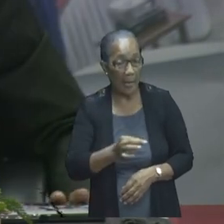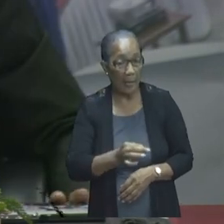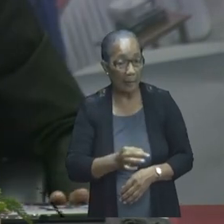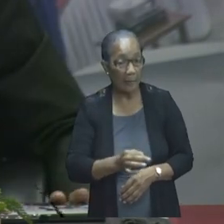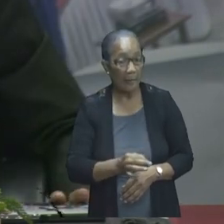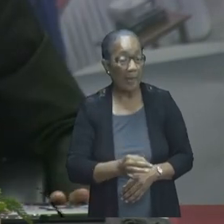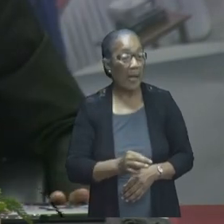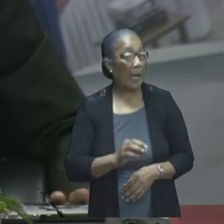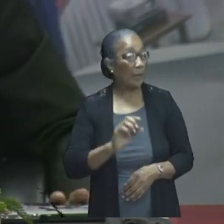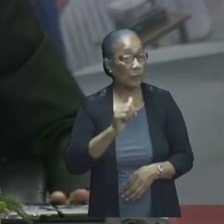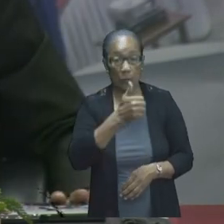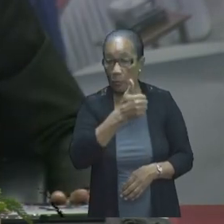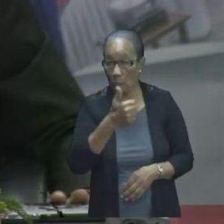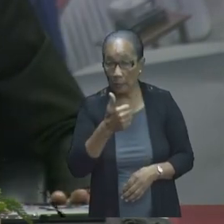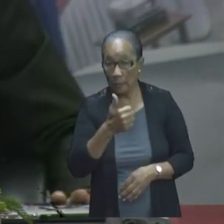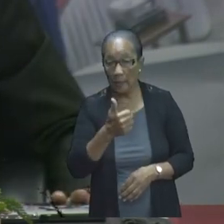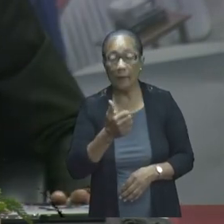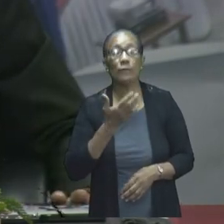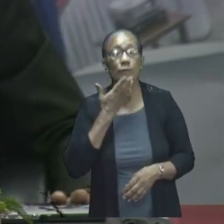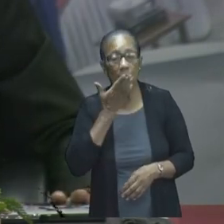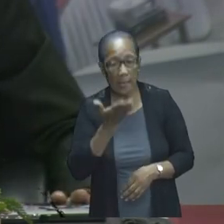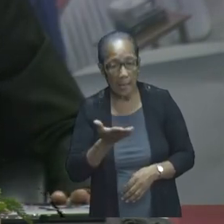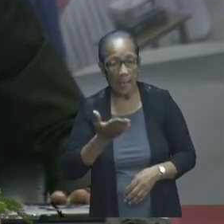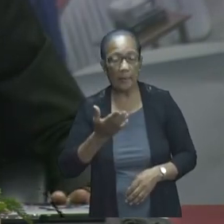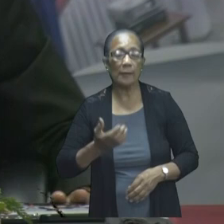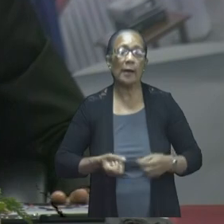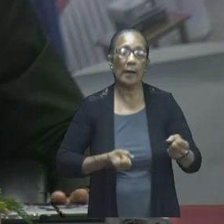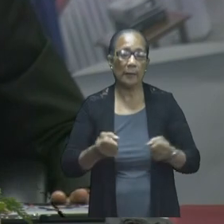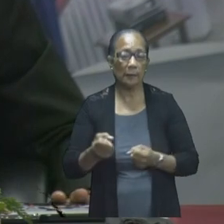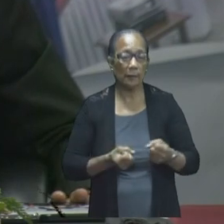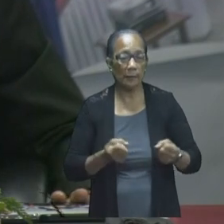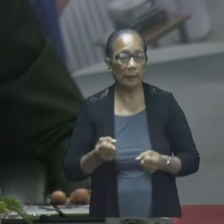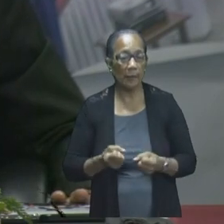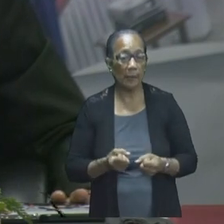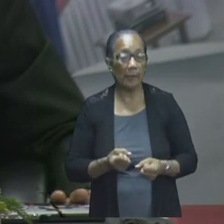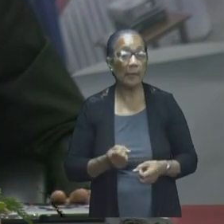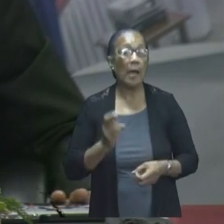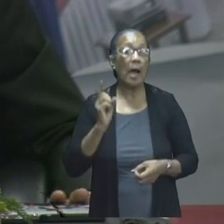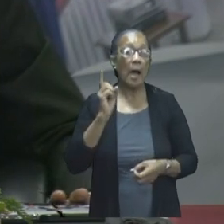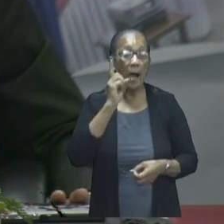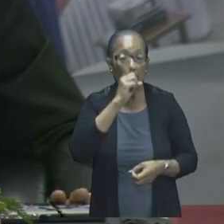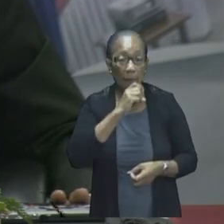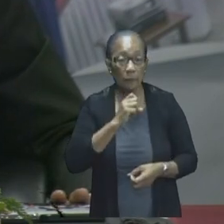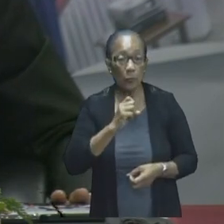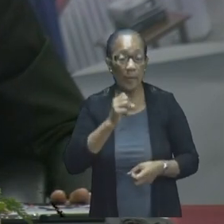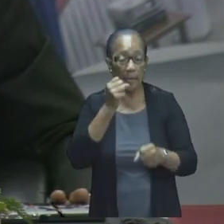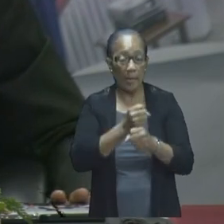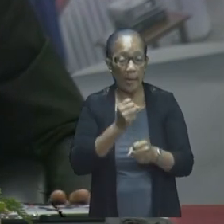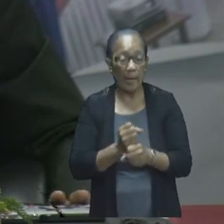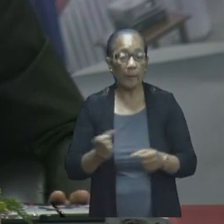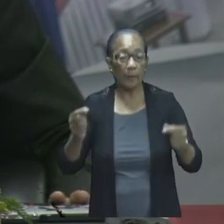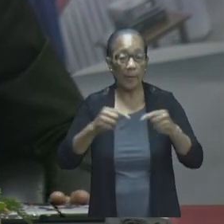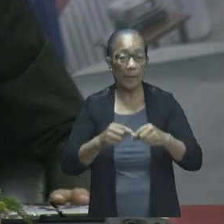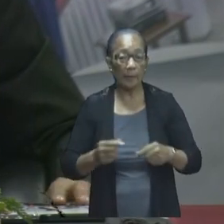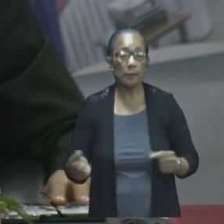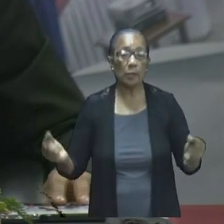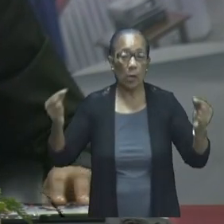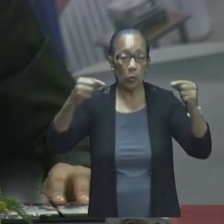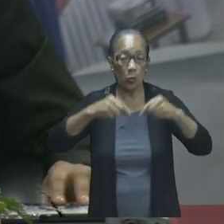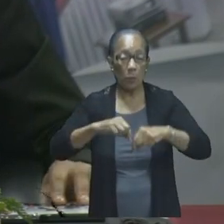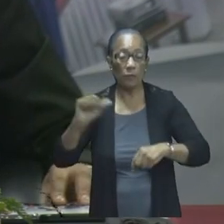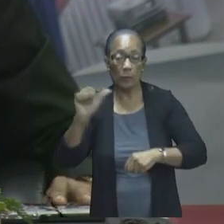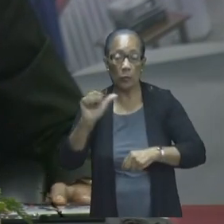krijgen maar ze niet lichaam van de regering vragen dat zijn arbeiders mogen binnen brengen inmiddels heb ik aan de minister maar wie was de opdracht geven